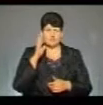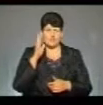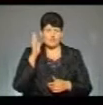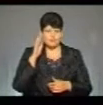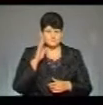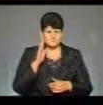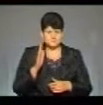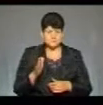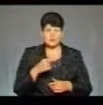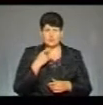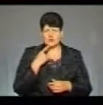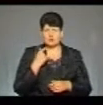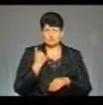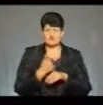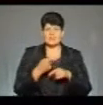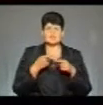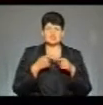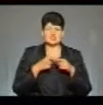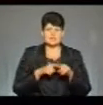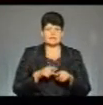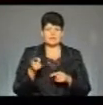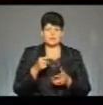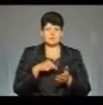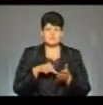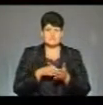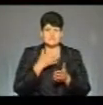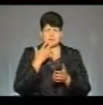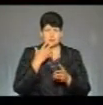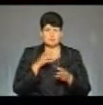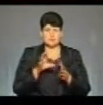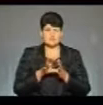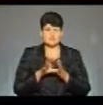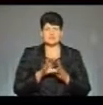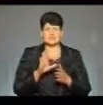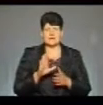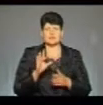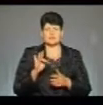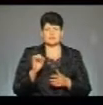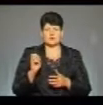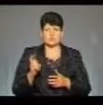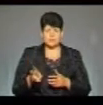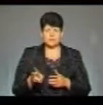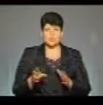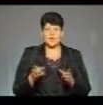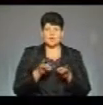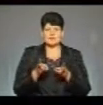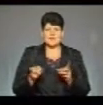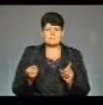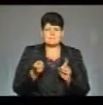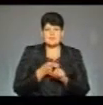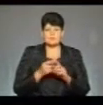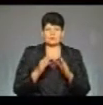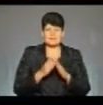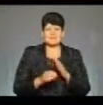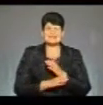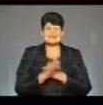інженер комунального підприємства теплових мереж «Тернопільміцтеплокомуненерго» Віталій Грубенюк. До котельні під'єднані будинки мікрорайону